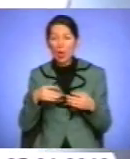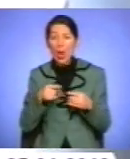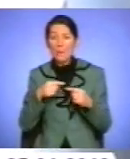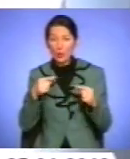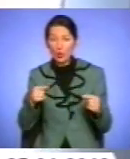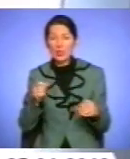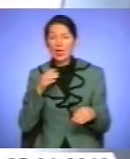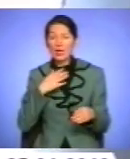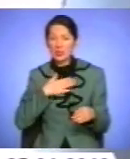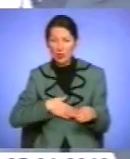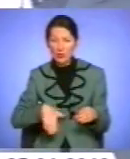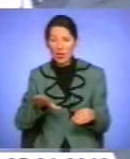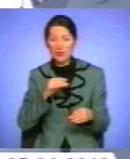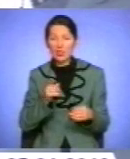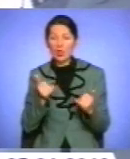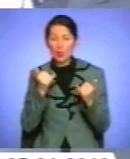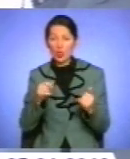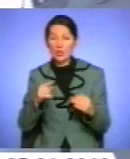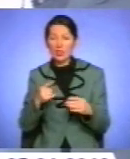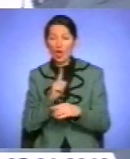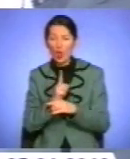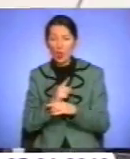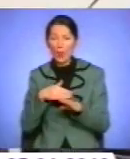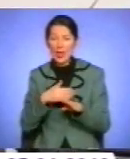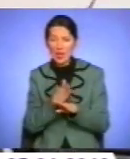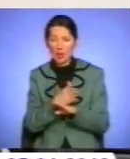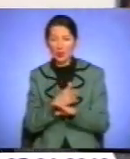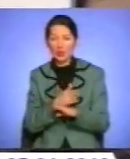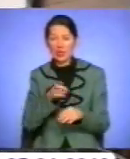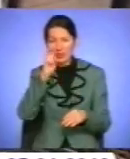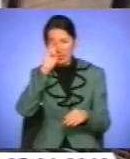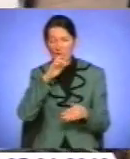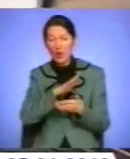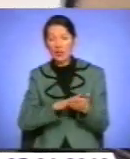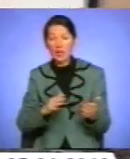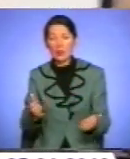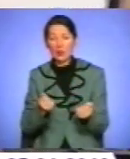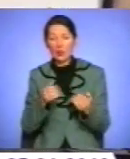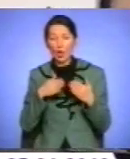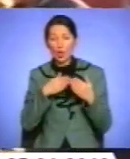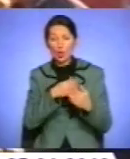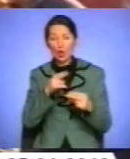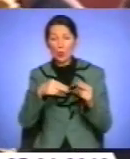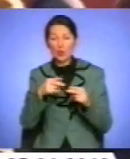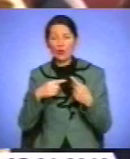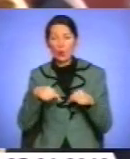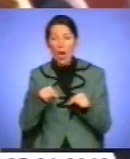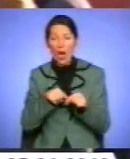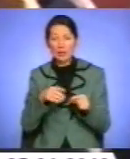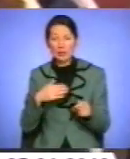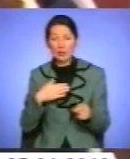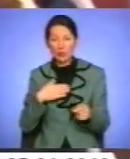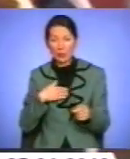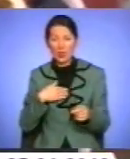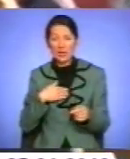стандартам якості. Водночас Анатолій Могильов пообіцяв, держава і надалі підтримуватиме суднобудівну галузь. Ми обсудили з руководством